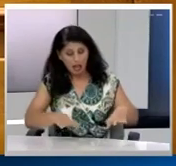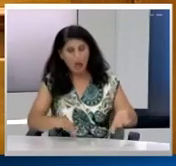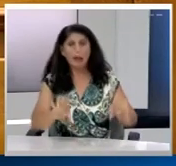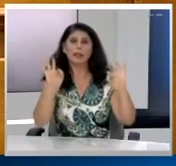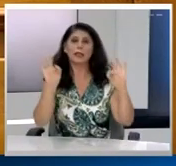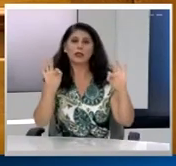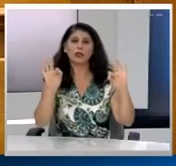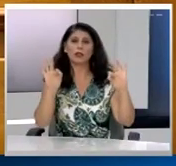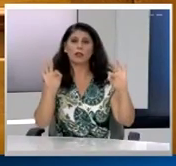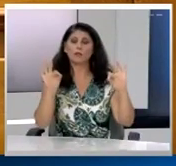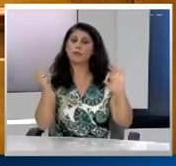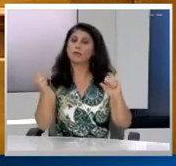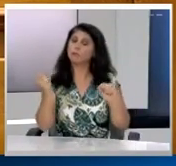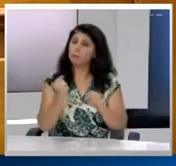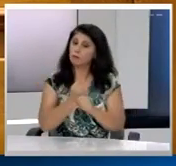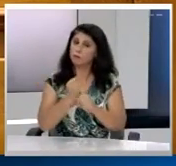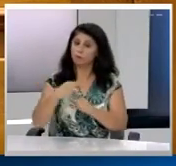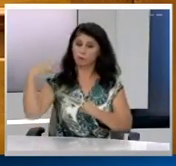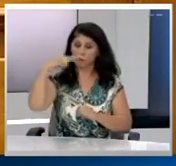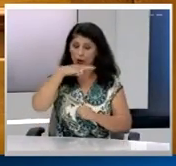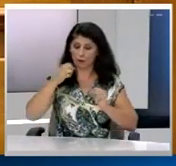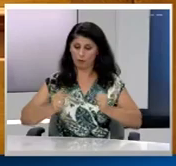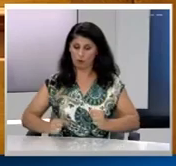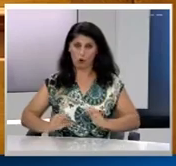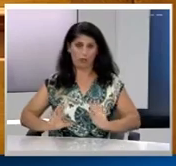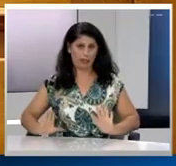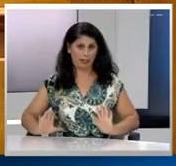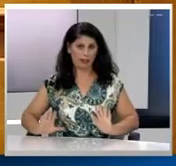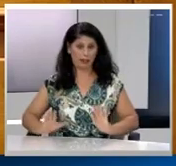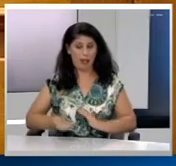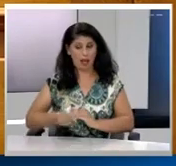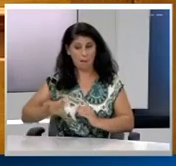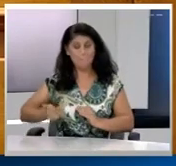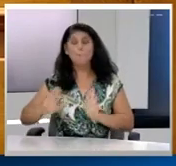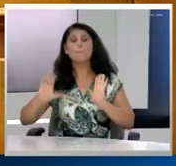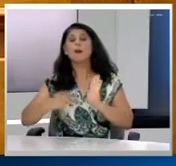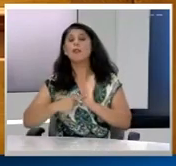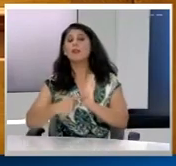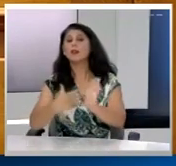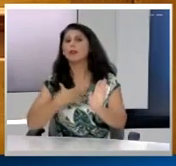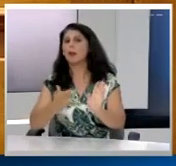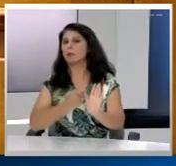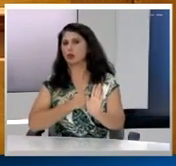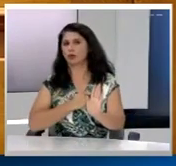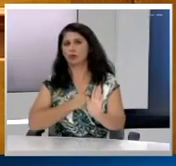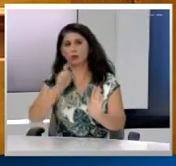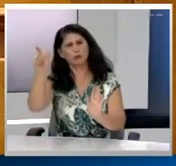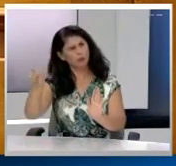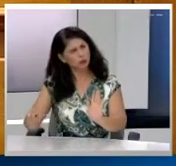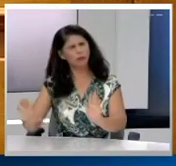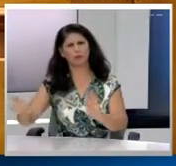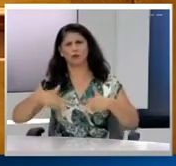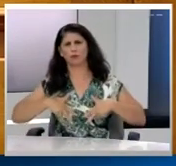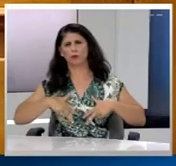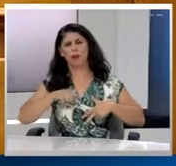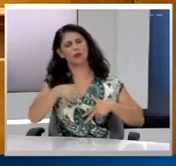ξεκινώντας τη θητεία σας ως Πρωθυπουργός, εκ των προτέρων, δεν δείχνετε εμπιστοσύνη στους ίδιους υπουργούς σας, αλλά